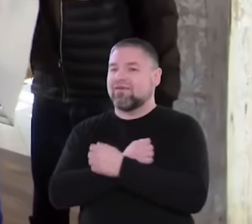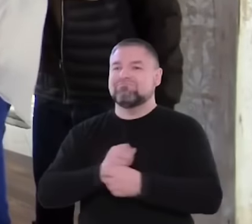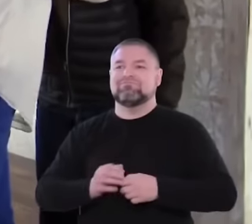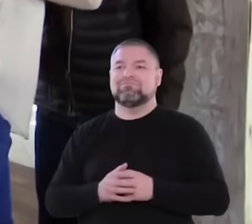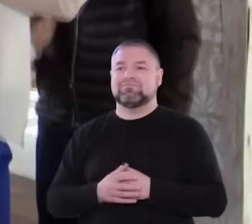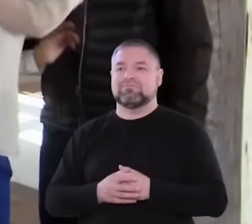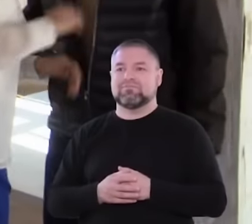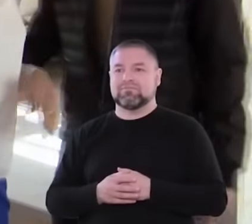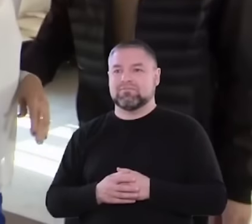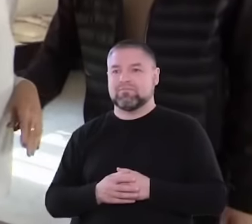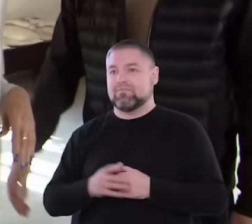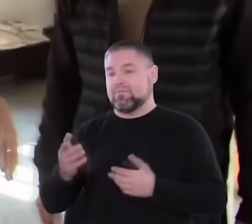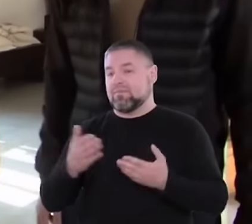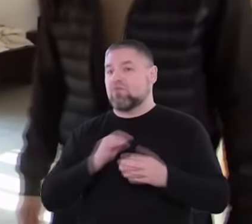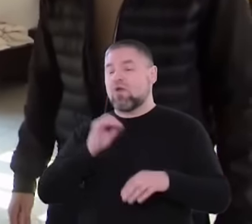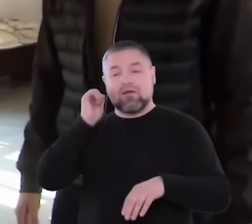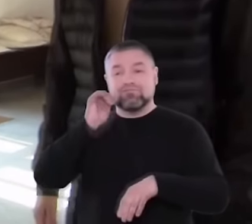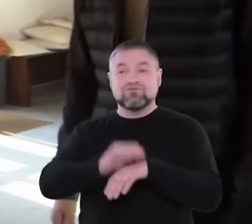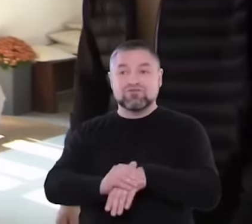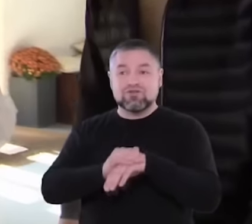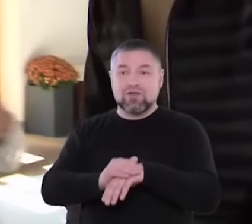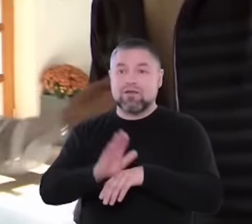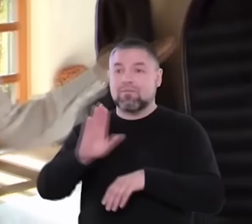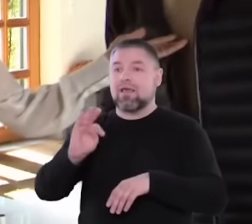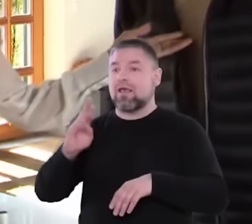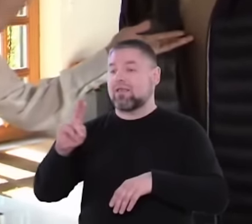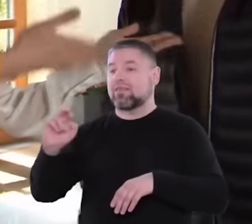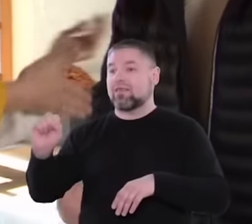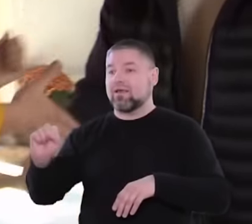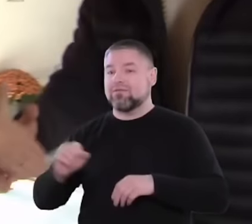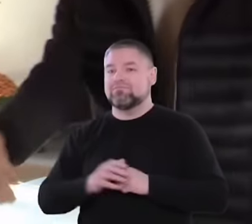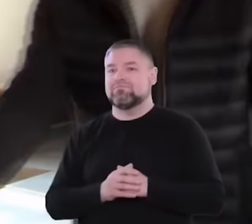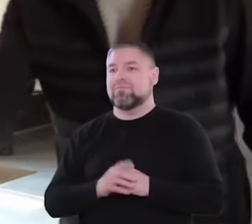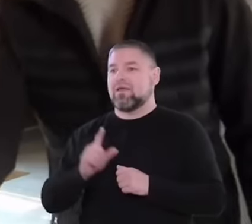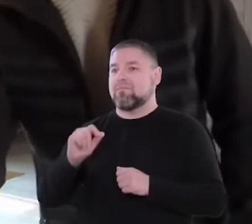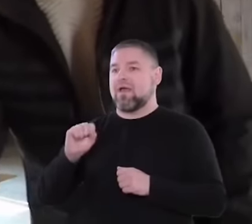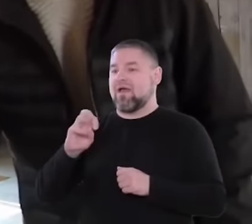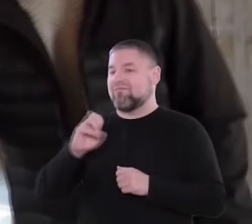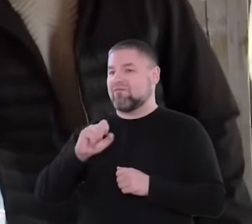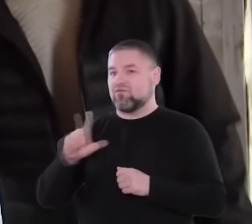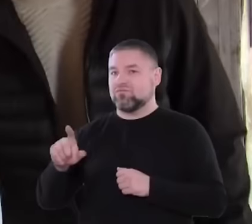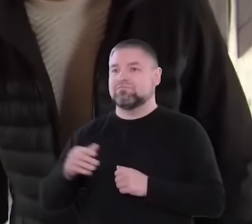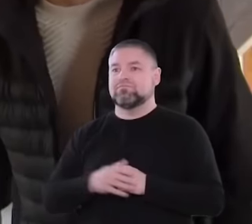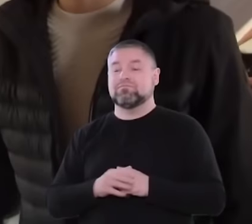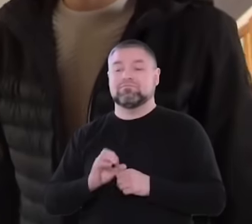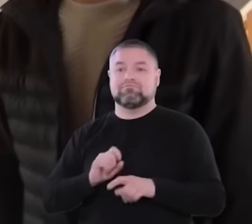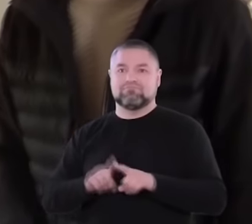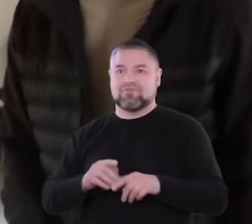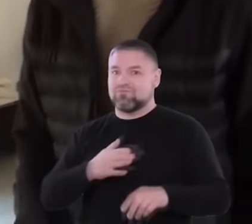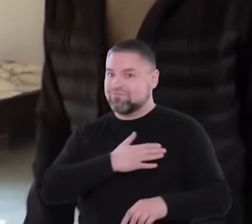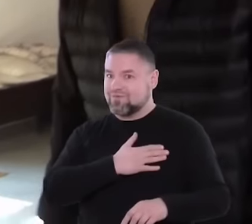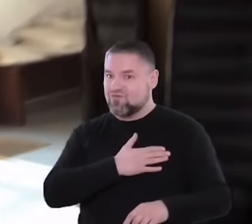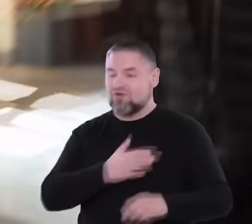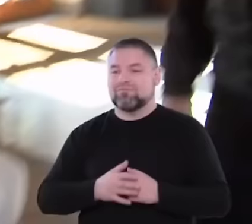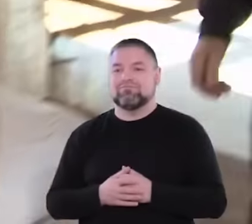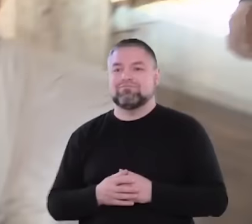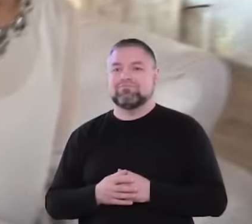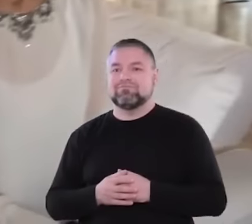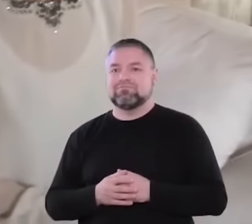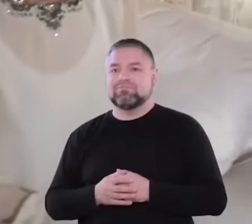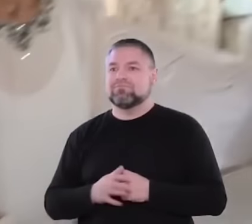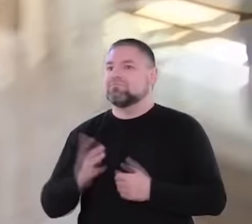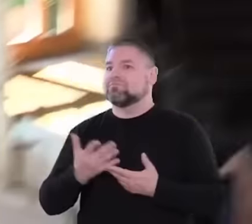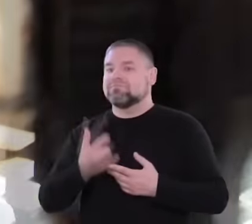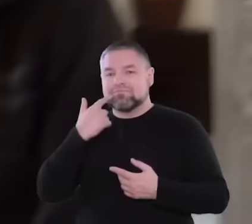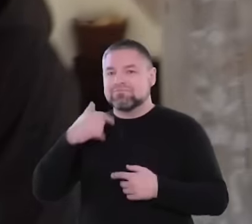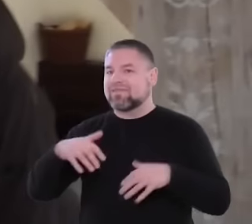Cześć. Poznam moją przyjaciółkę, Beata. Beata, bardzo mi miło. Witam, mi również. A z czego